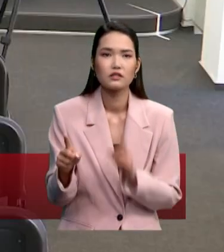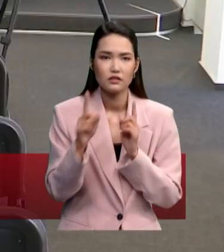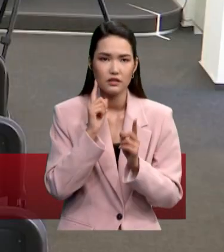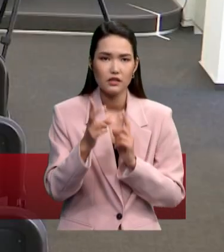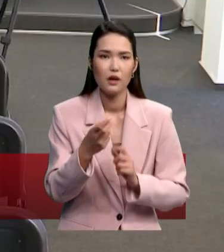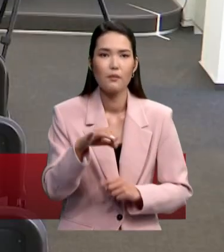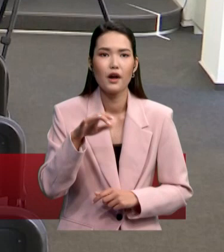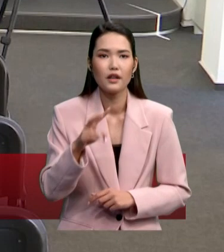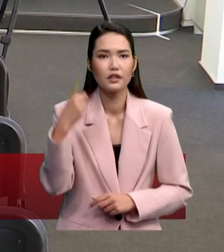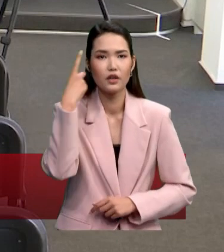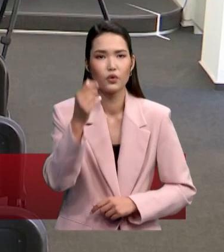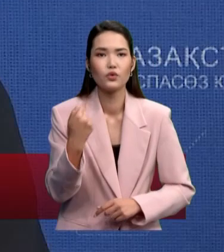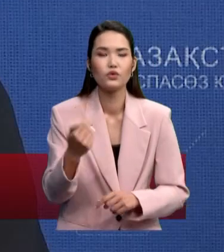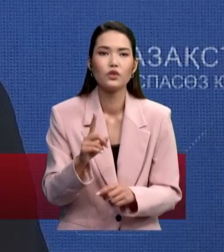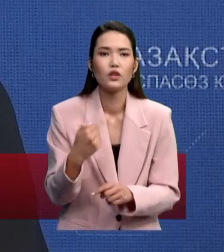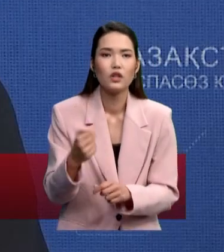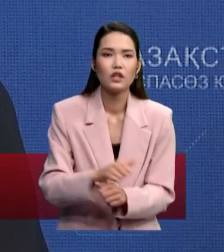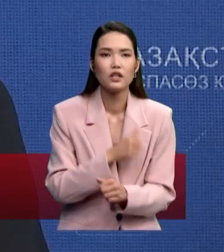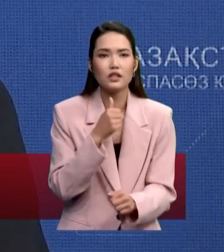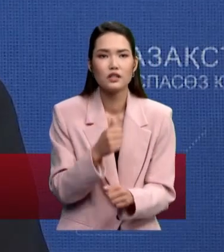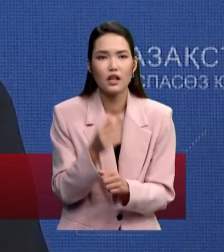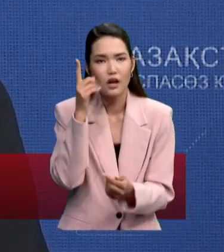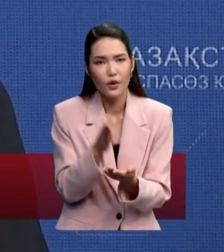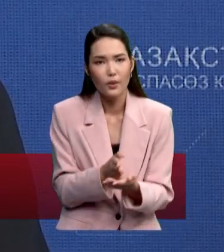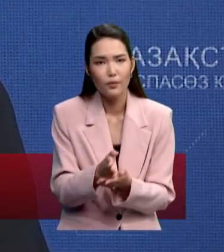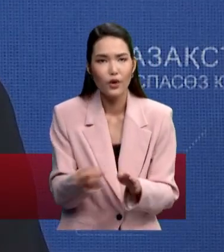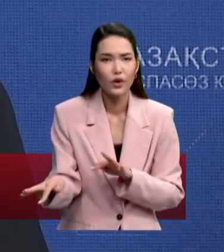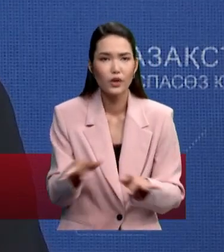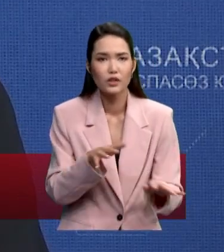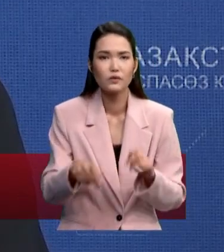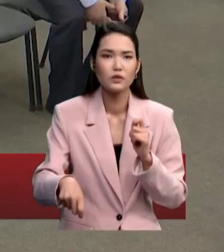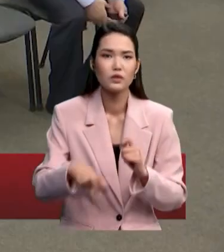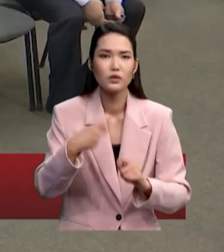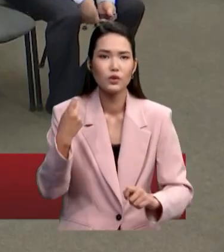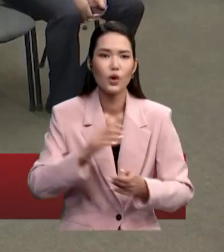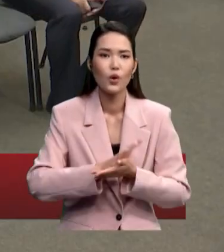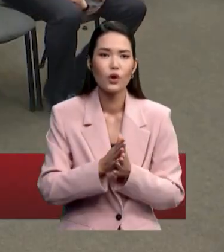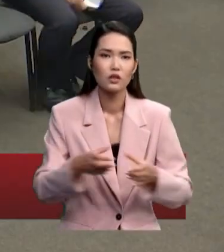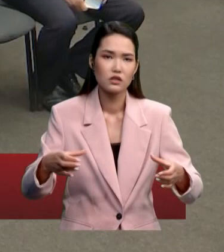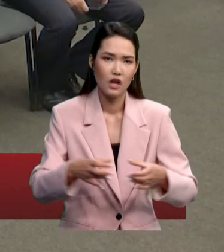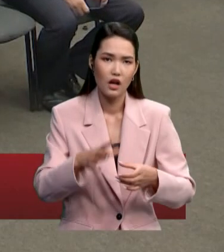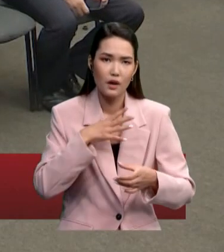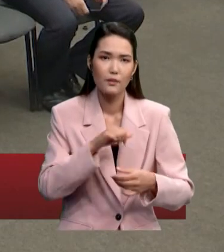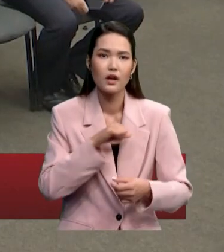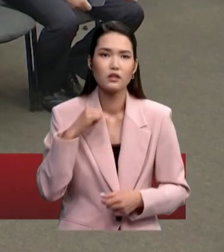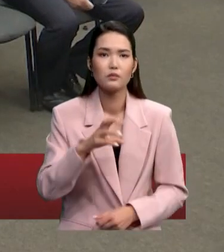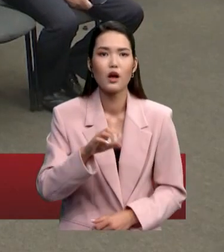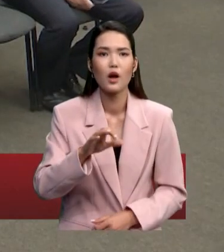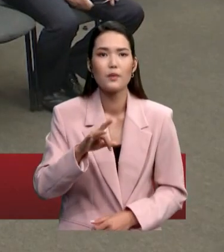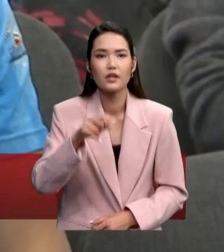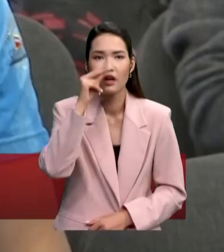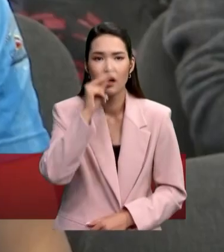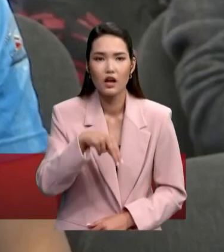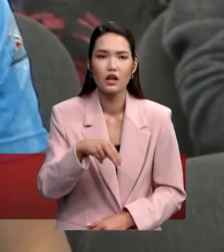пресс-конференции байтаковцы сообщили, что глава их политического движения неоднократно нарушал устав партии. Однако сам Амиртаев